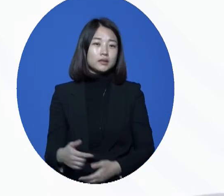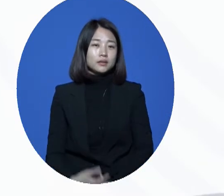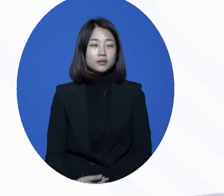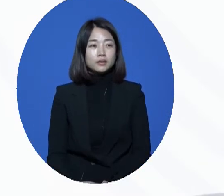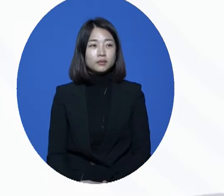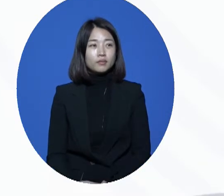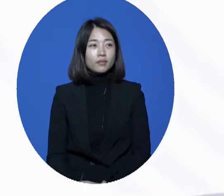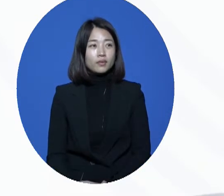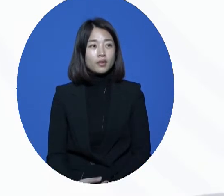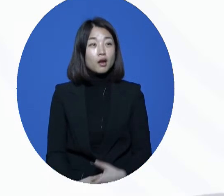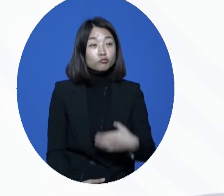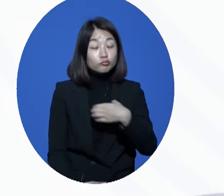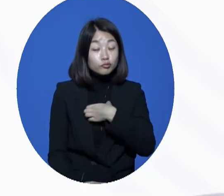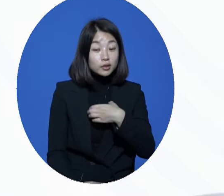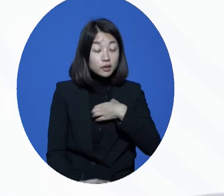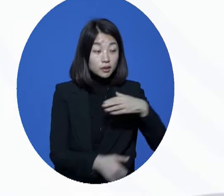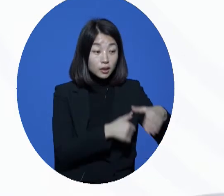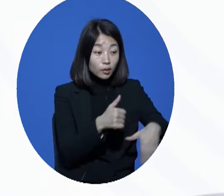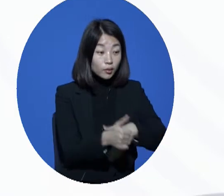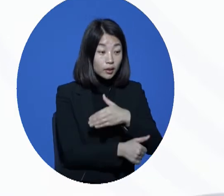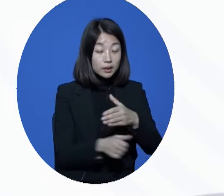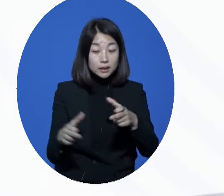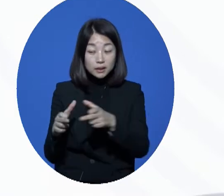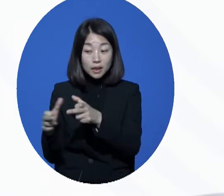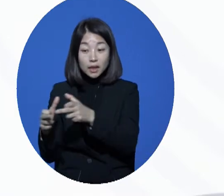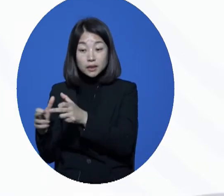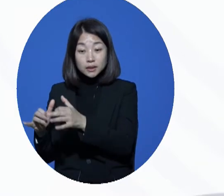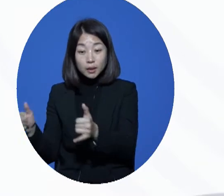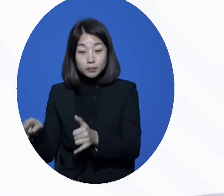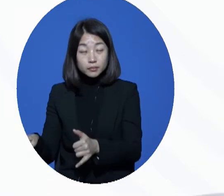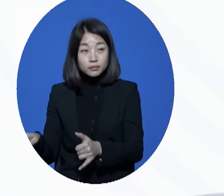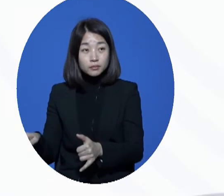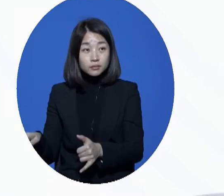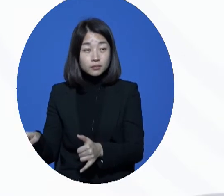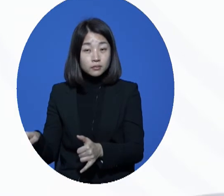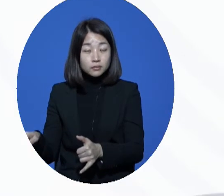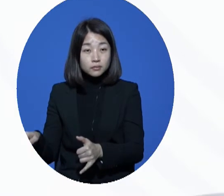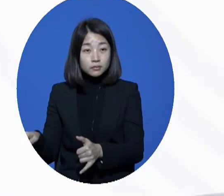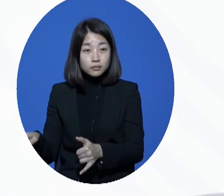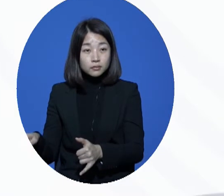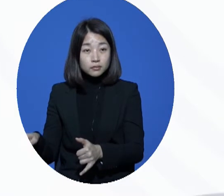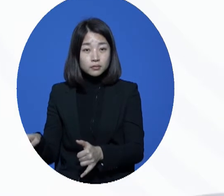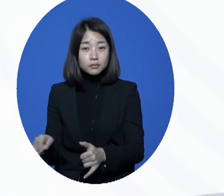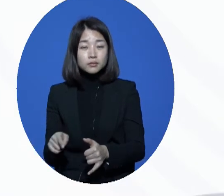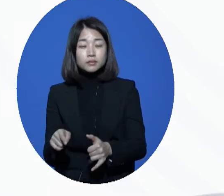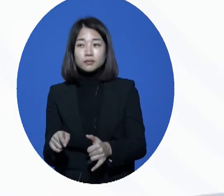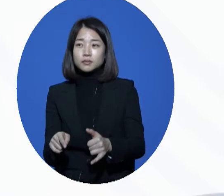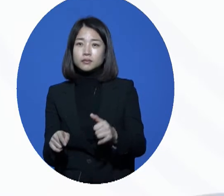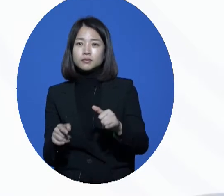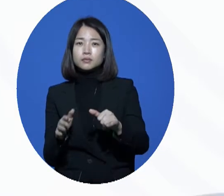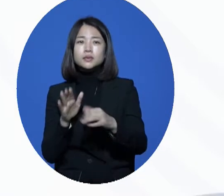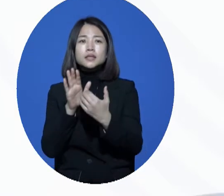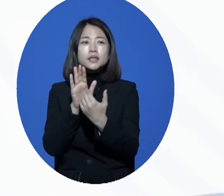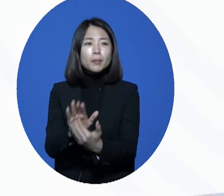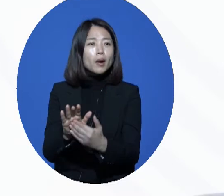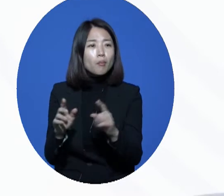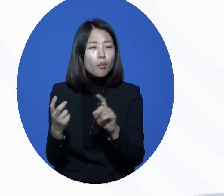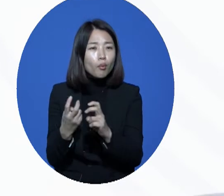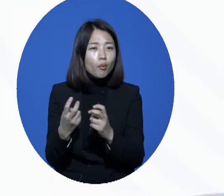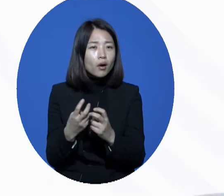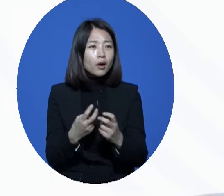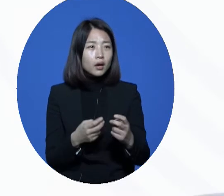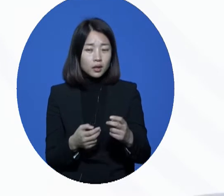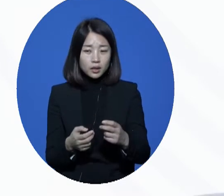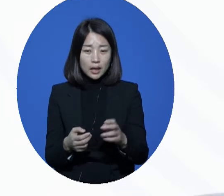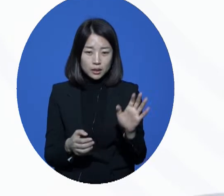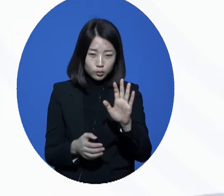가령 위기 상황이 닥쳤을 때 장애 시민이 어떤 방역 체계를 갖추고 역할을 할 것인가에 대해서 이야기하기보다는 떠맡아야 될